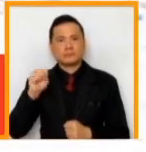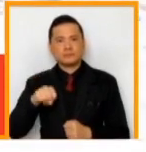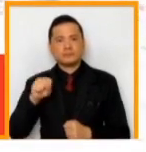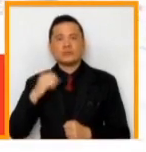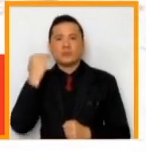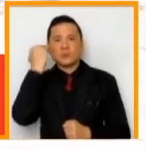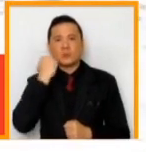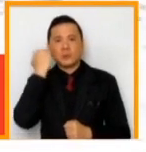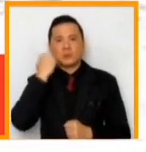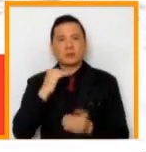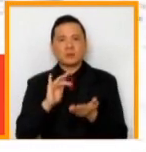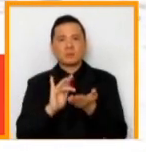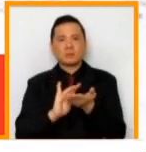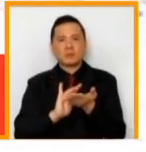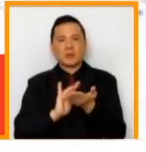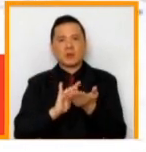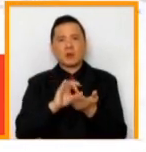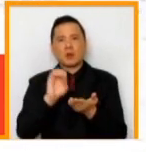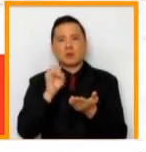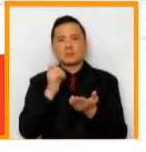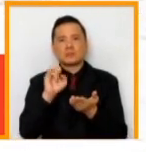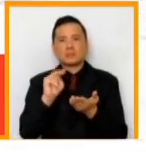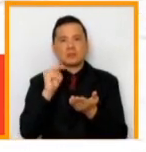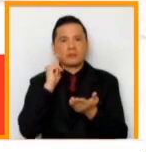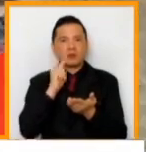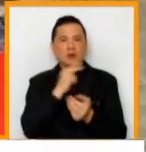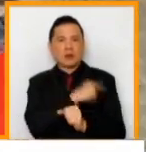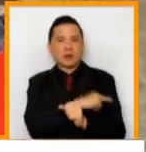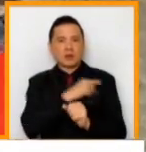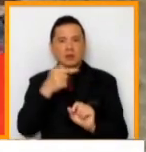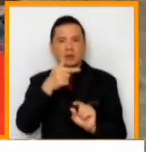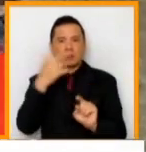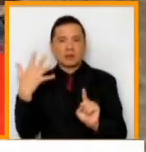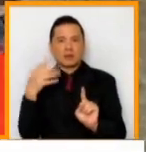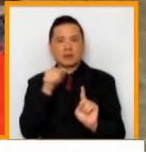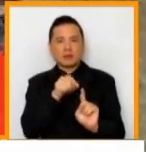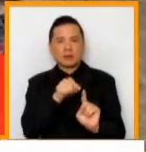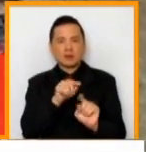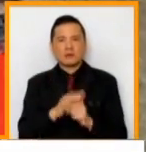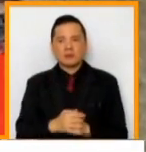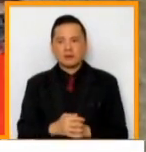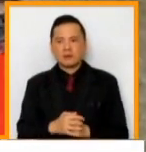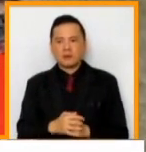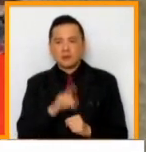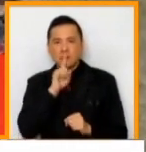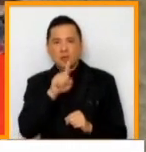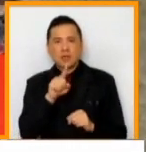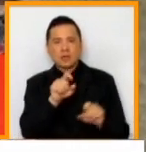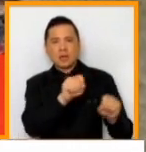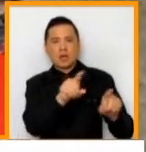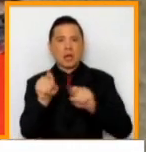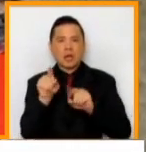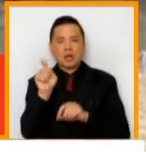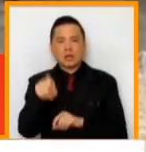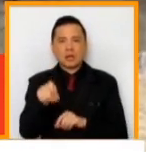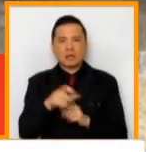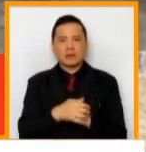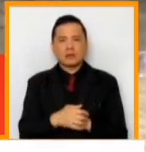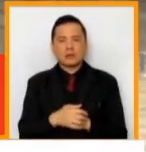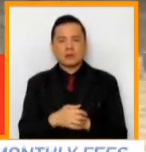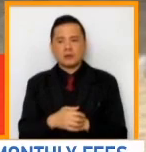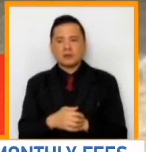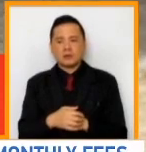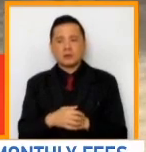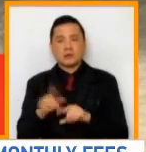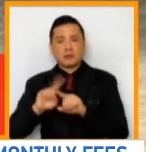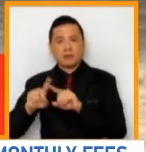medical oxygen sa mga ospital sa General Santos City, mabenta ngayon ito mula sa mga planta ng medical oxygen. Kaya